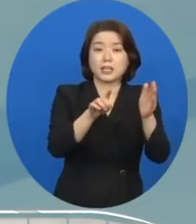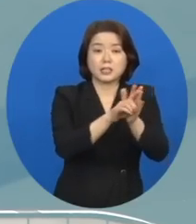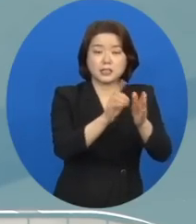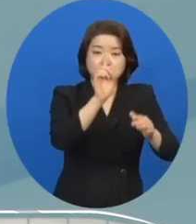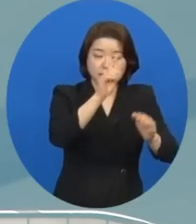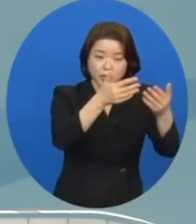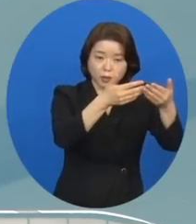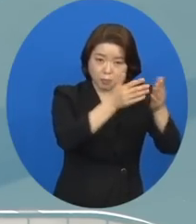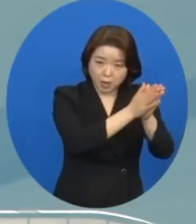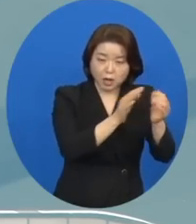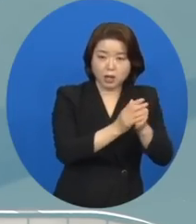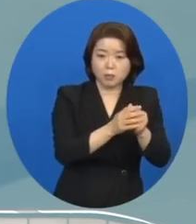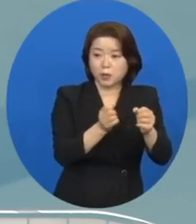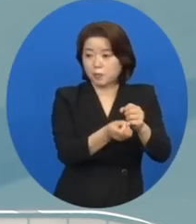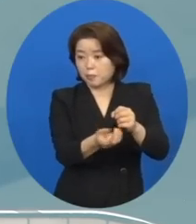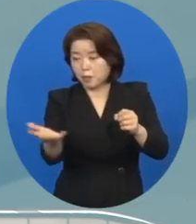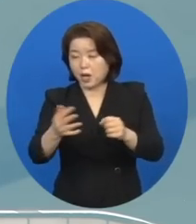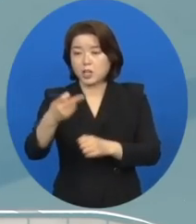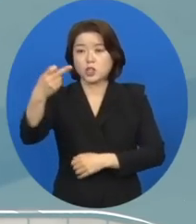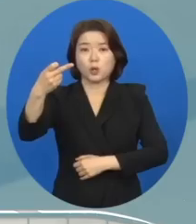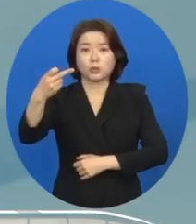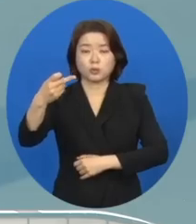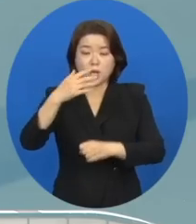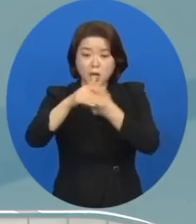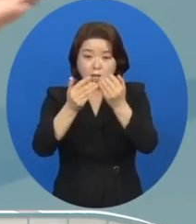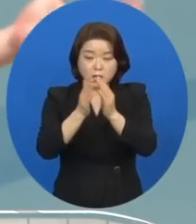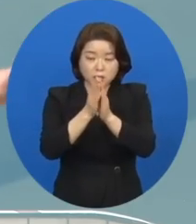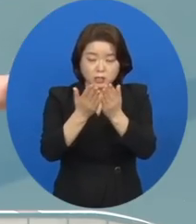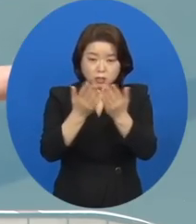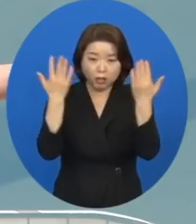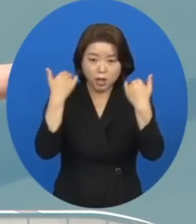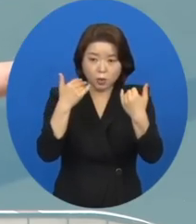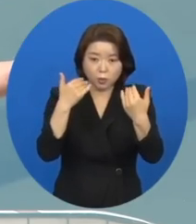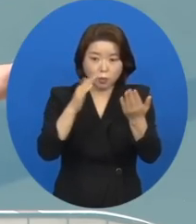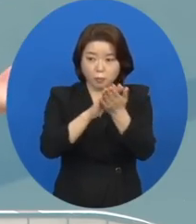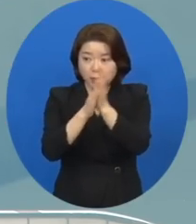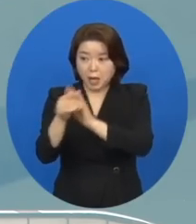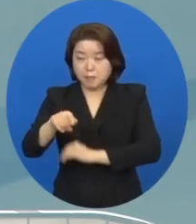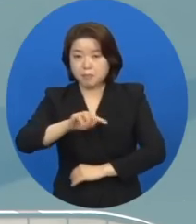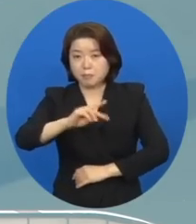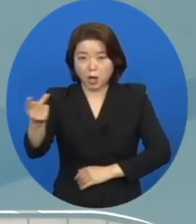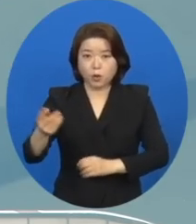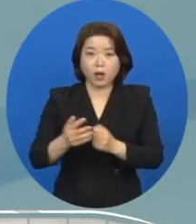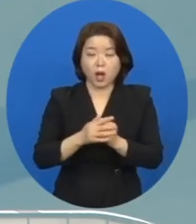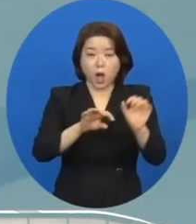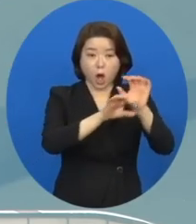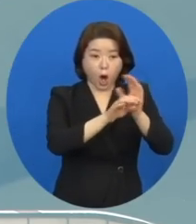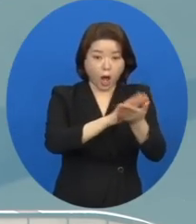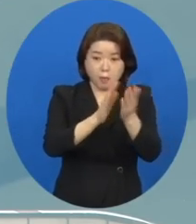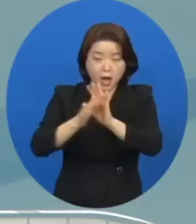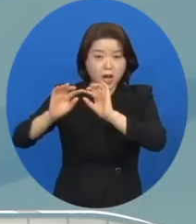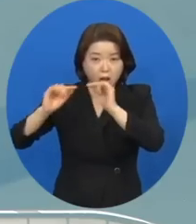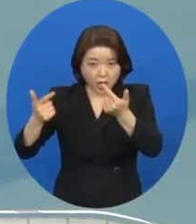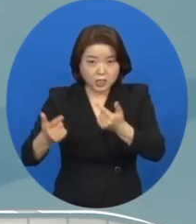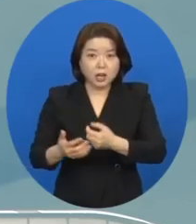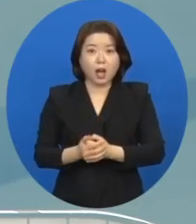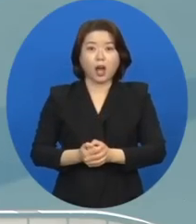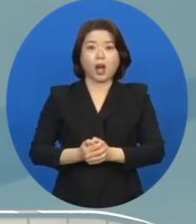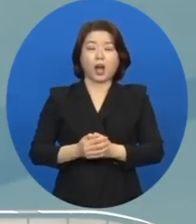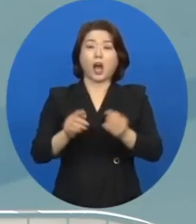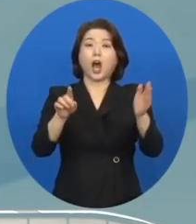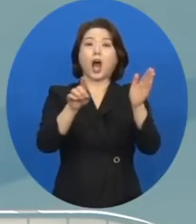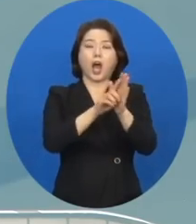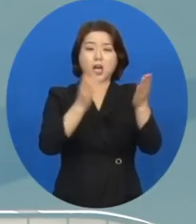문을 닫으니까요 12개의 성경학교로 그것이 변이가 되었답니다. 여러분, 코로나만 변이하는 것이 아니라